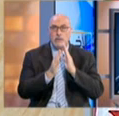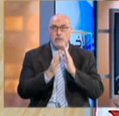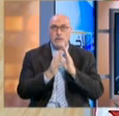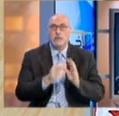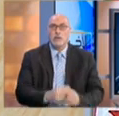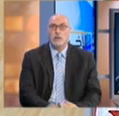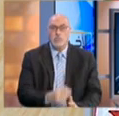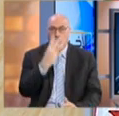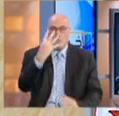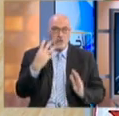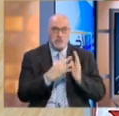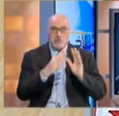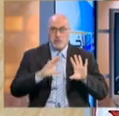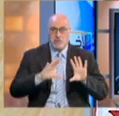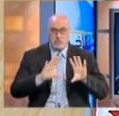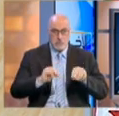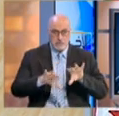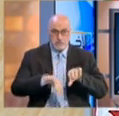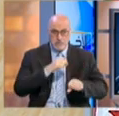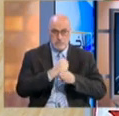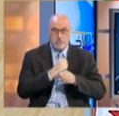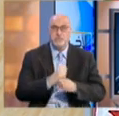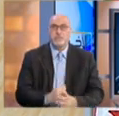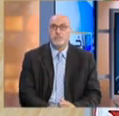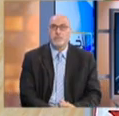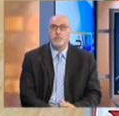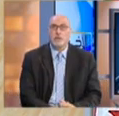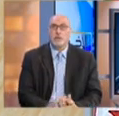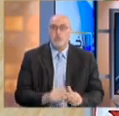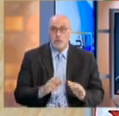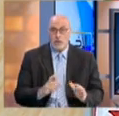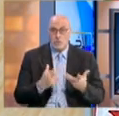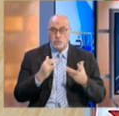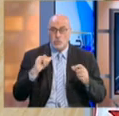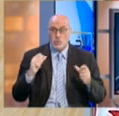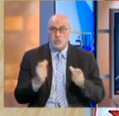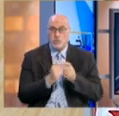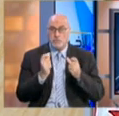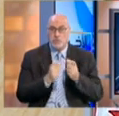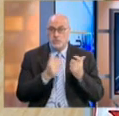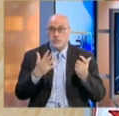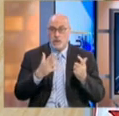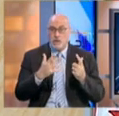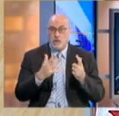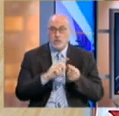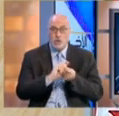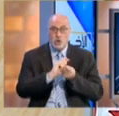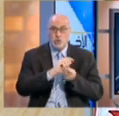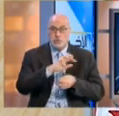تقريبا 4000 منصب شغل، كذلك إنشاء مصانع تحويل لهذه المادة الأولية.